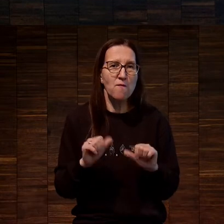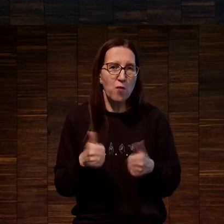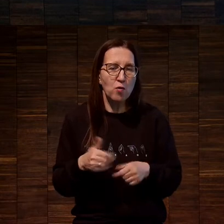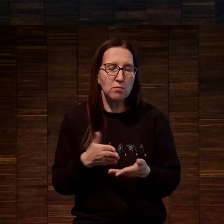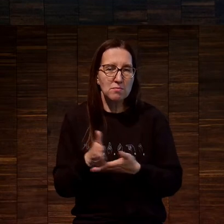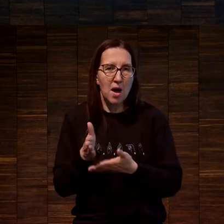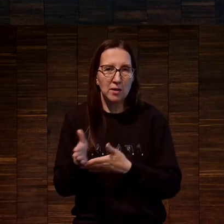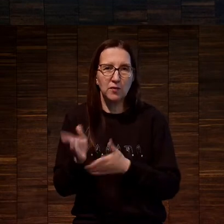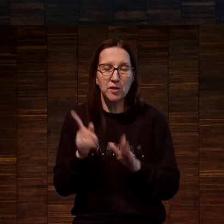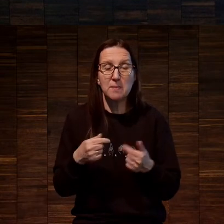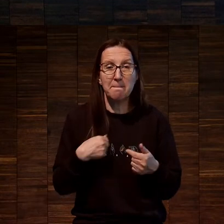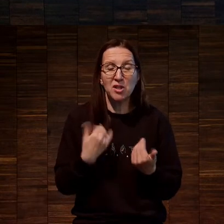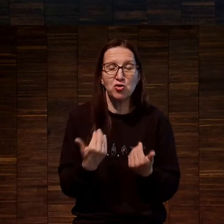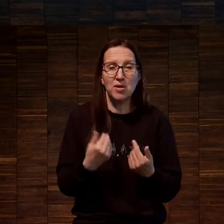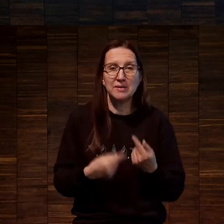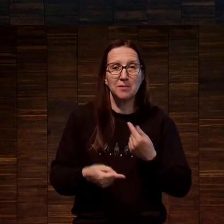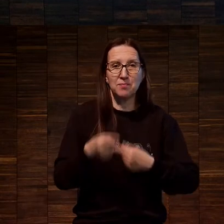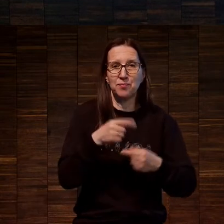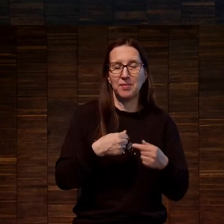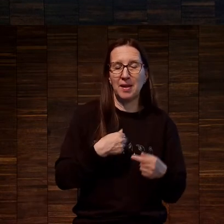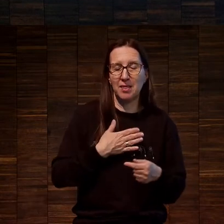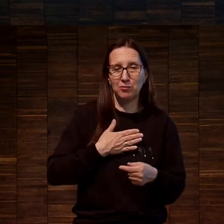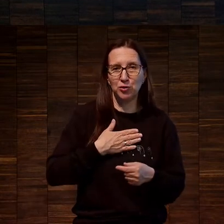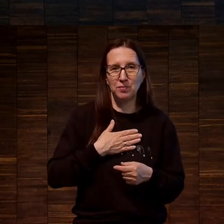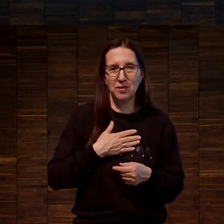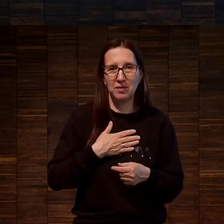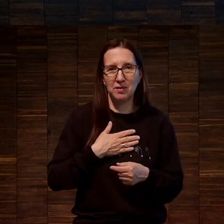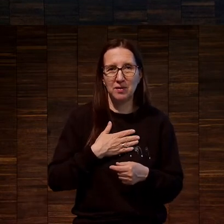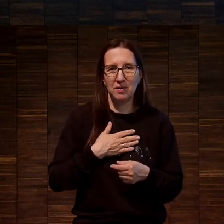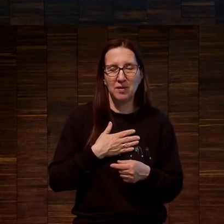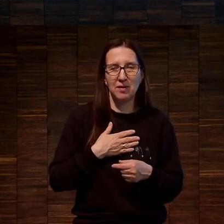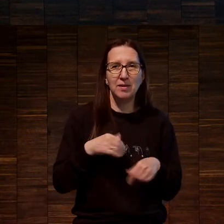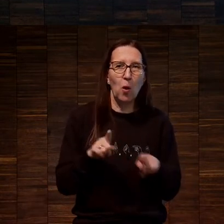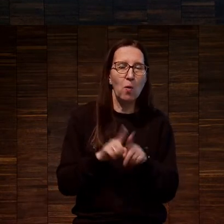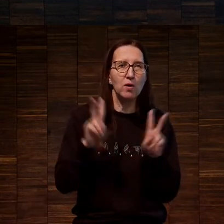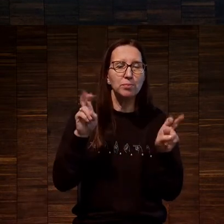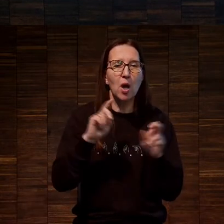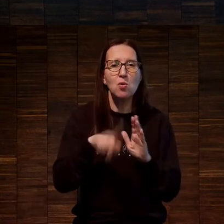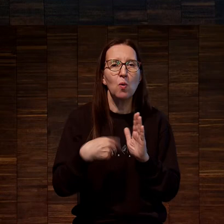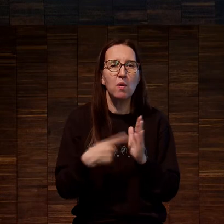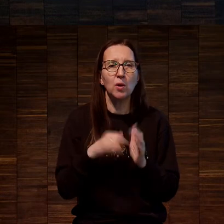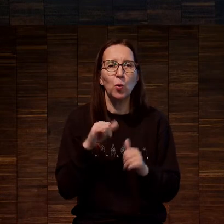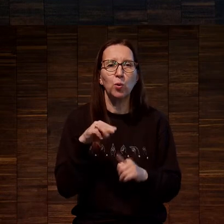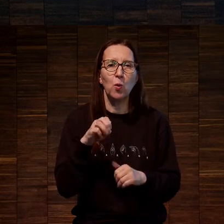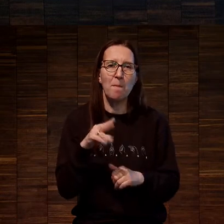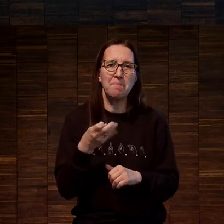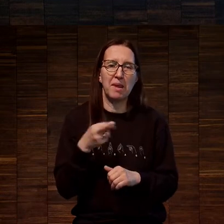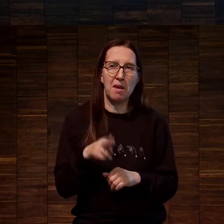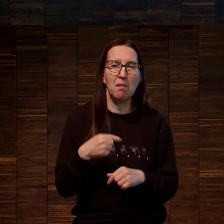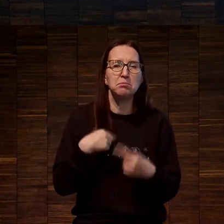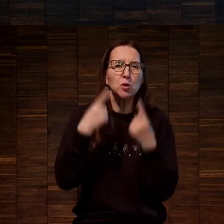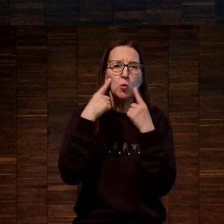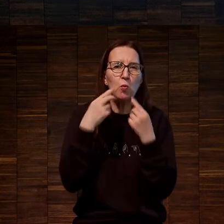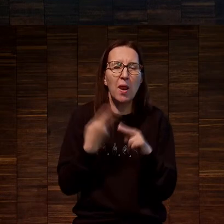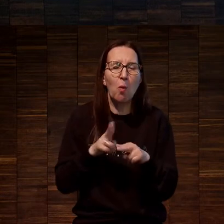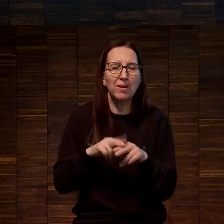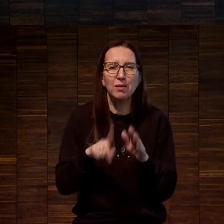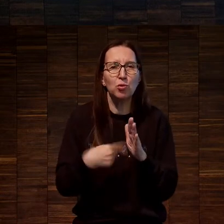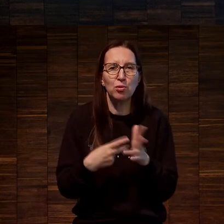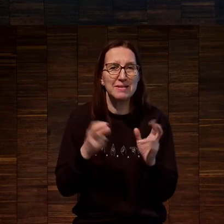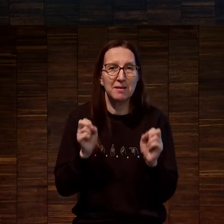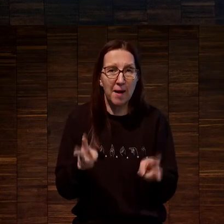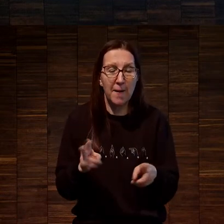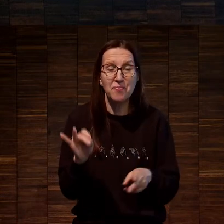да, возвращаемся. Наши мечты. К городу утопии, как мы о нем размышляли.